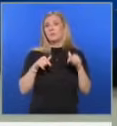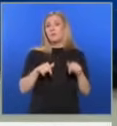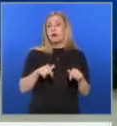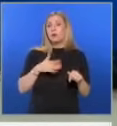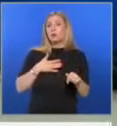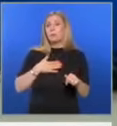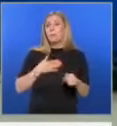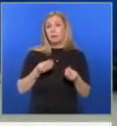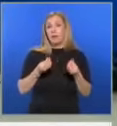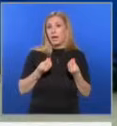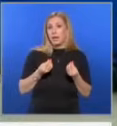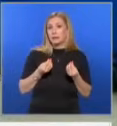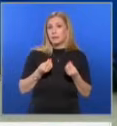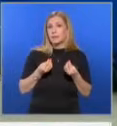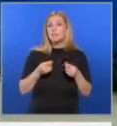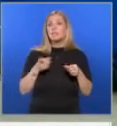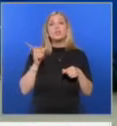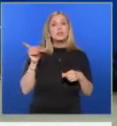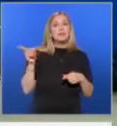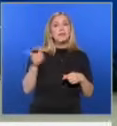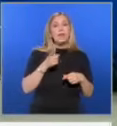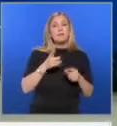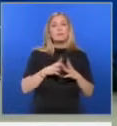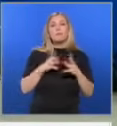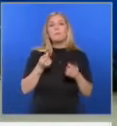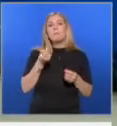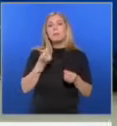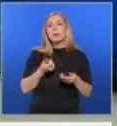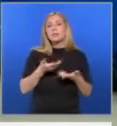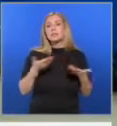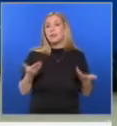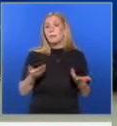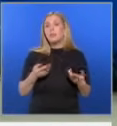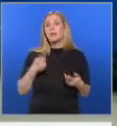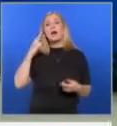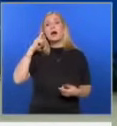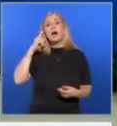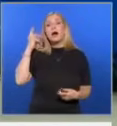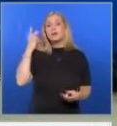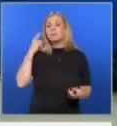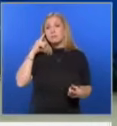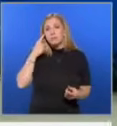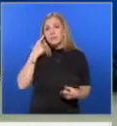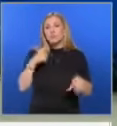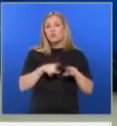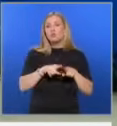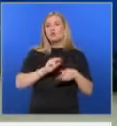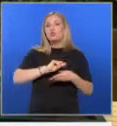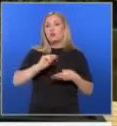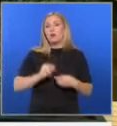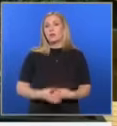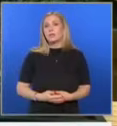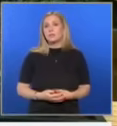което на мен ми харесва, че тя в много малка степен разсъждава като чиновник.